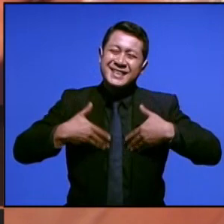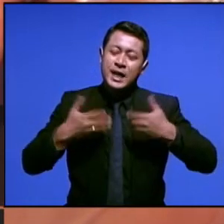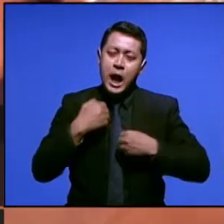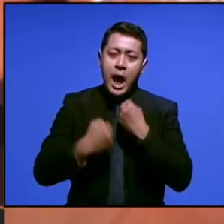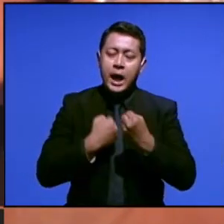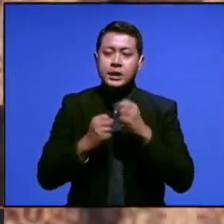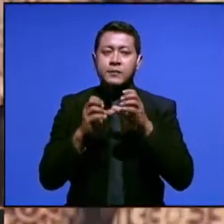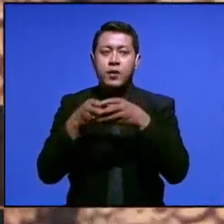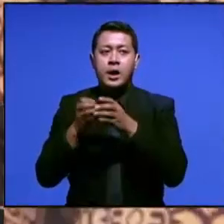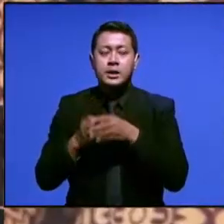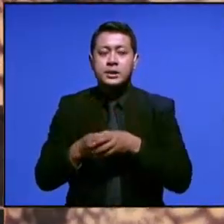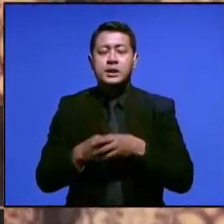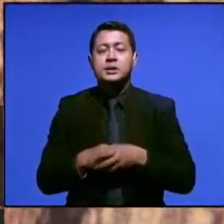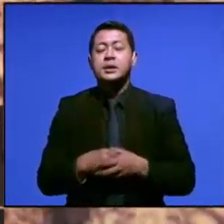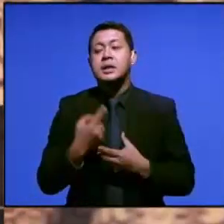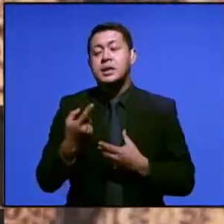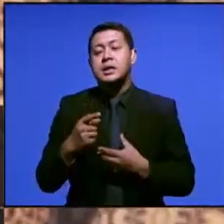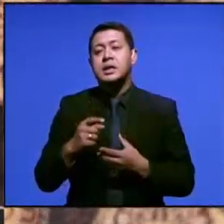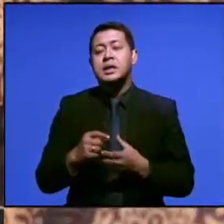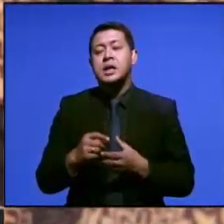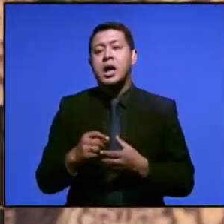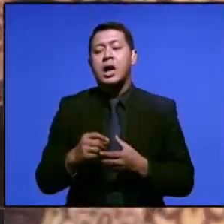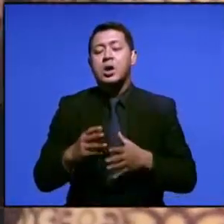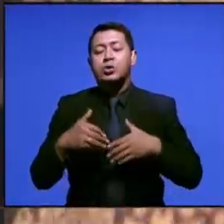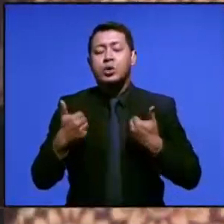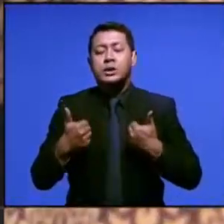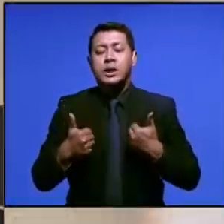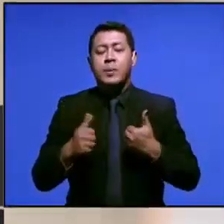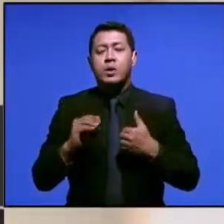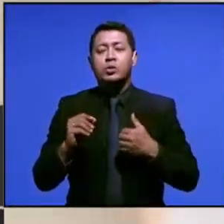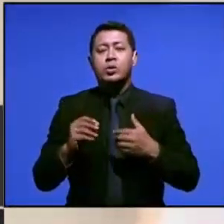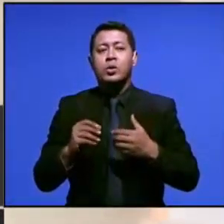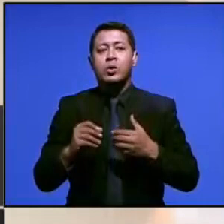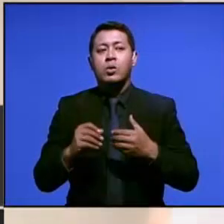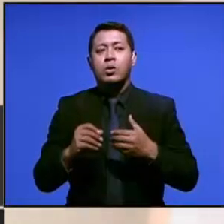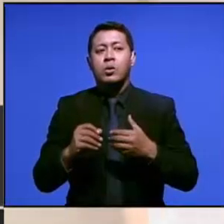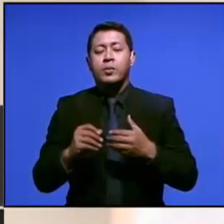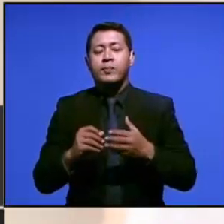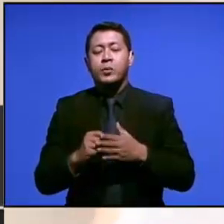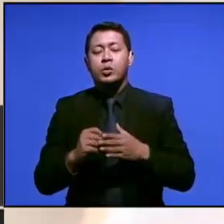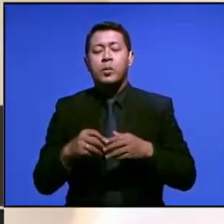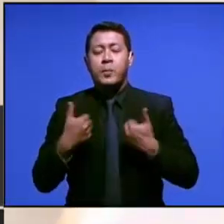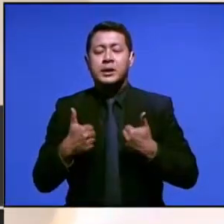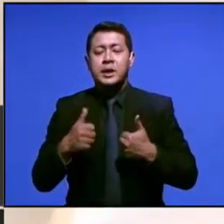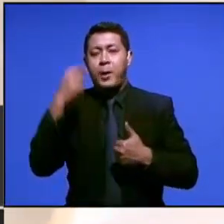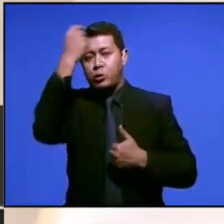aktif berorganisasi. Ia juga jauh hari menyiapkan segala hal untuk menyempurnakan momen wisuda.